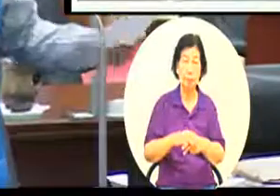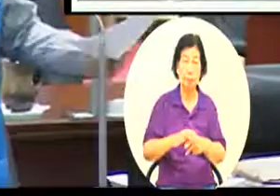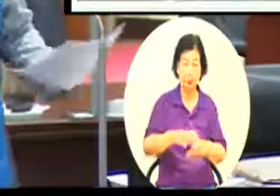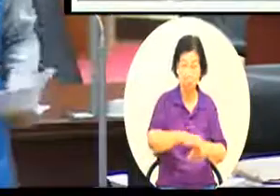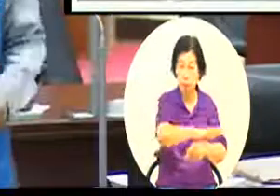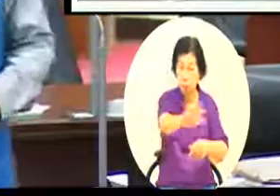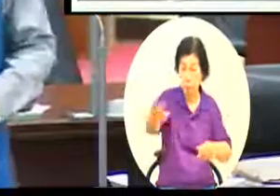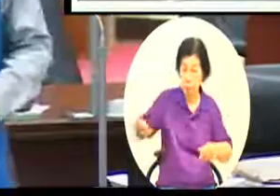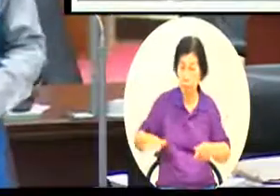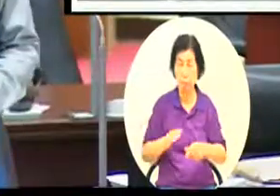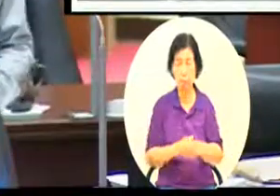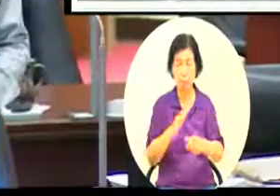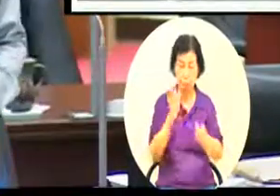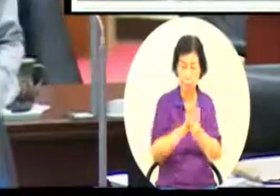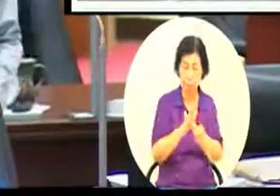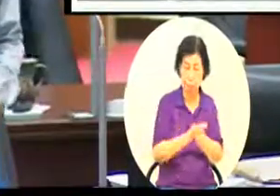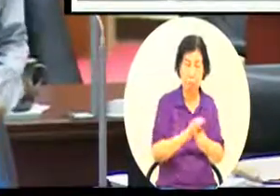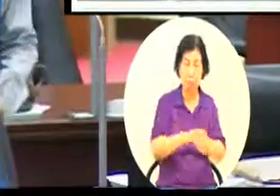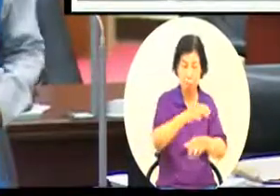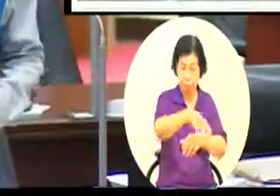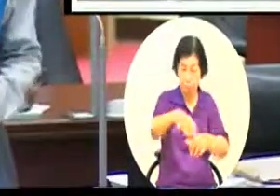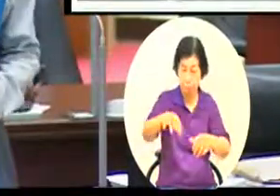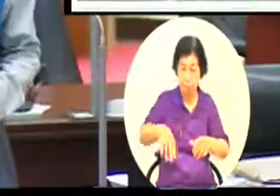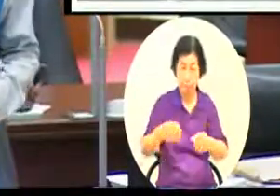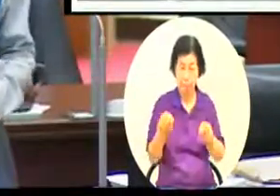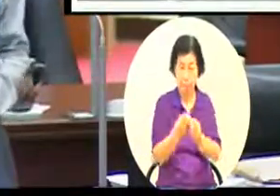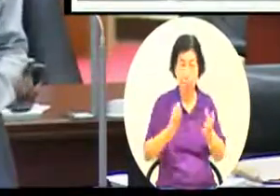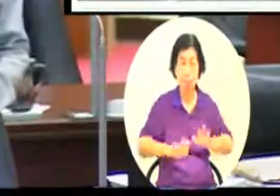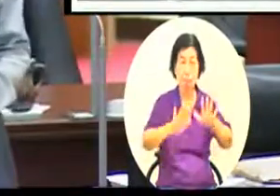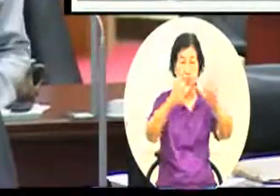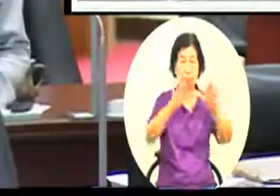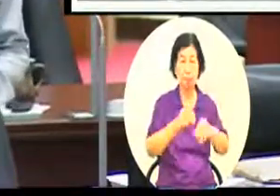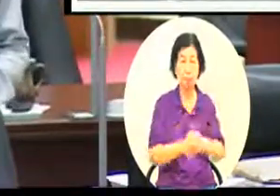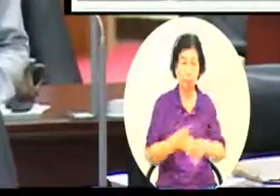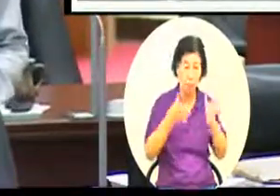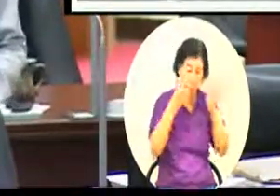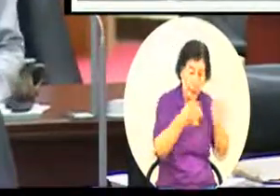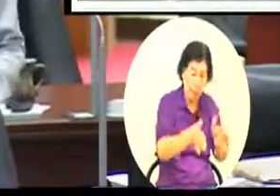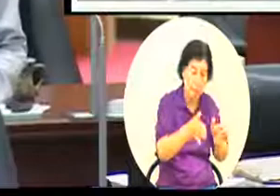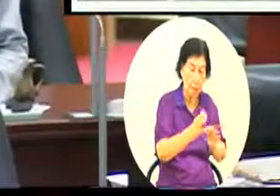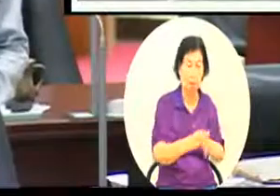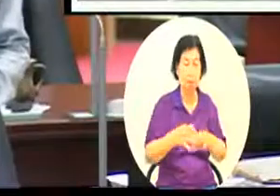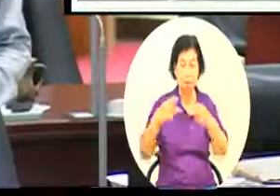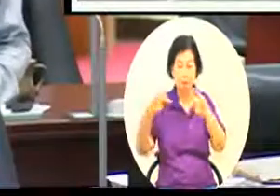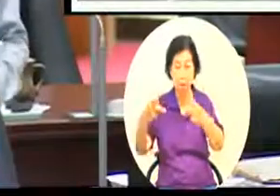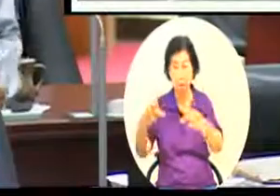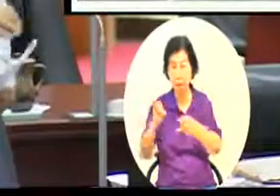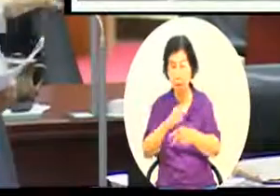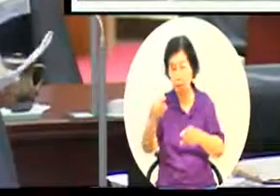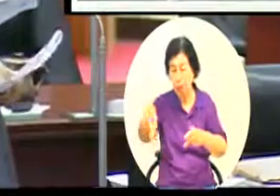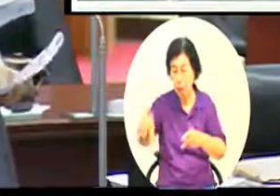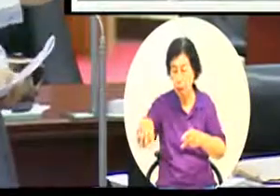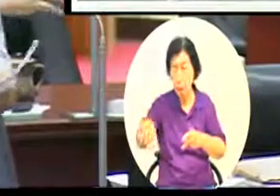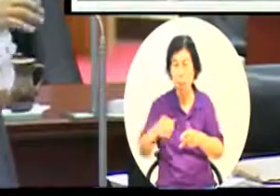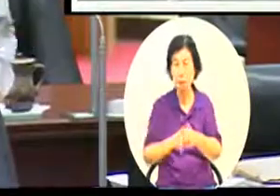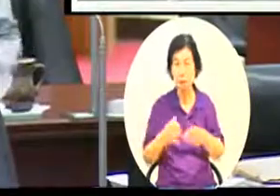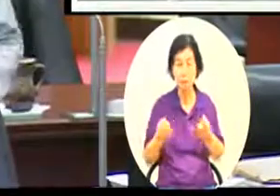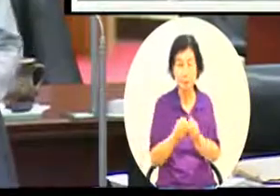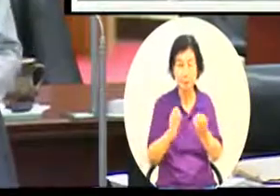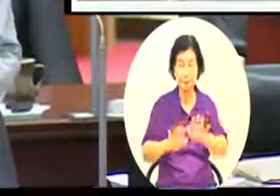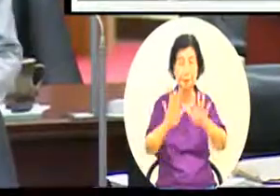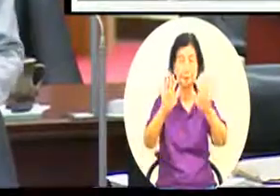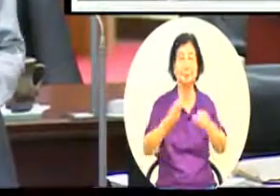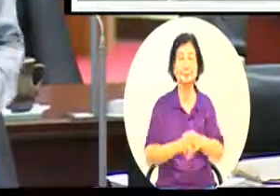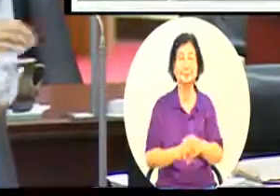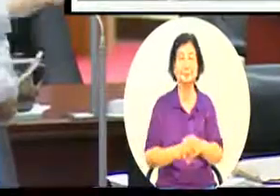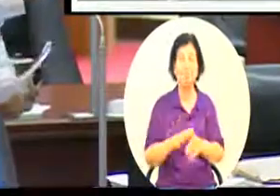可以带动地区的一个发展，不是针对某一个站来做开发而已，而是你整个捷运的